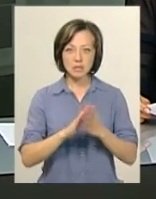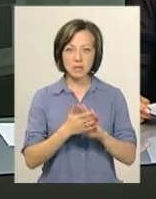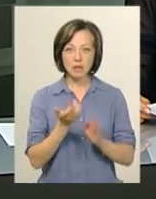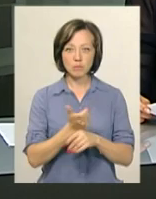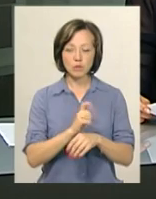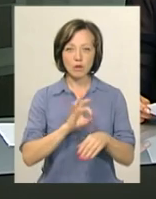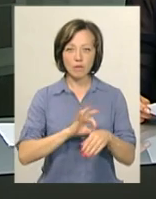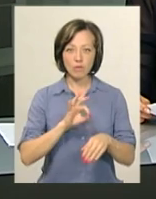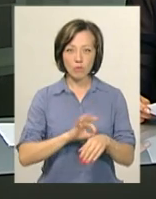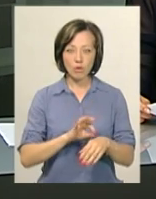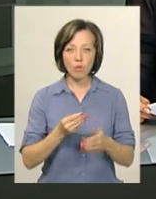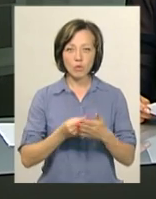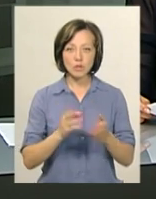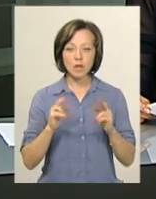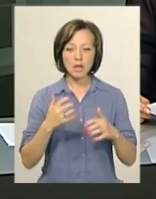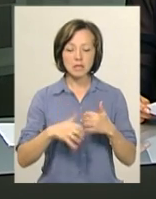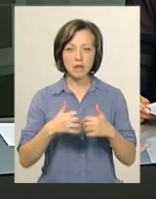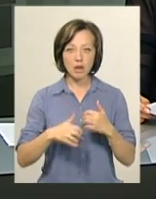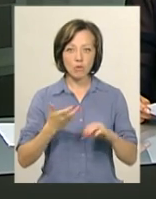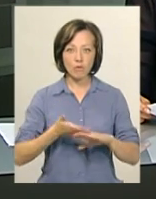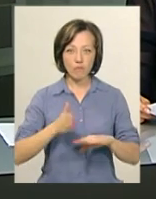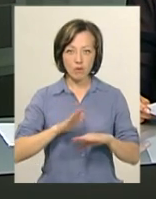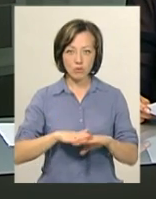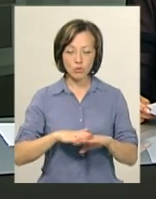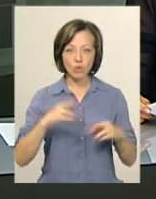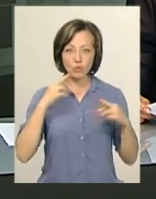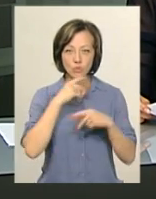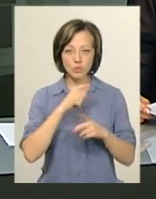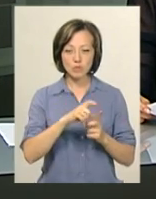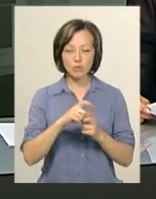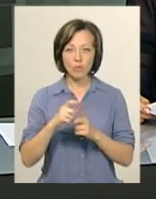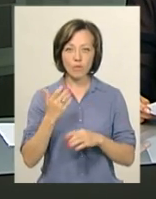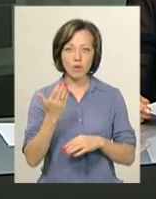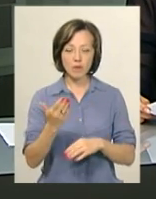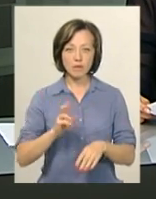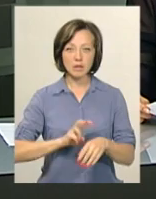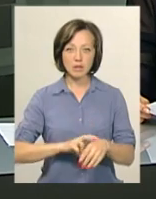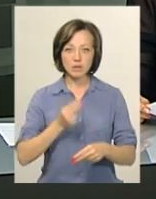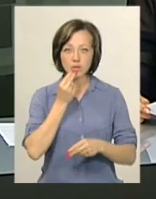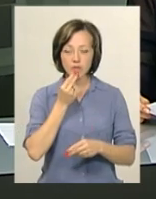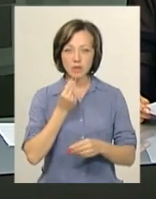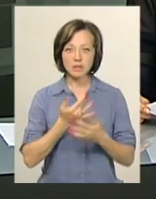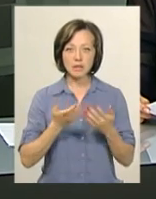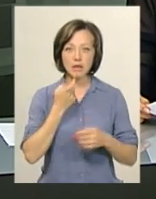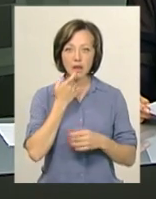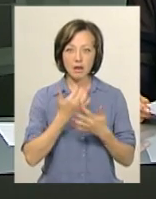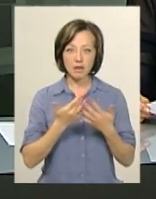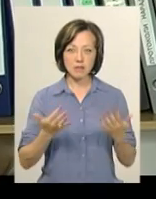більшості хворих медики оцінюють як середньої важкості. Отруєні, за словами Нінель Марцоні, вживали страви з